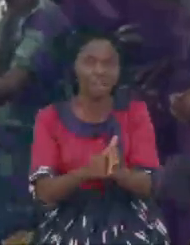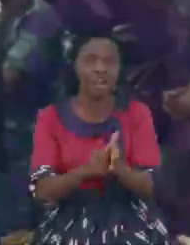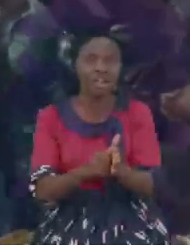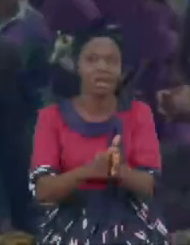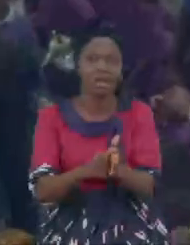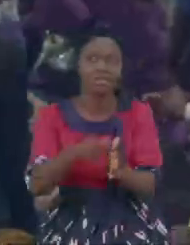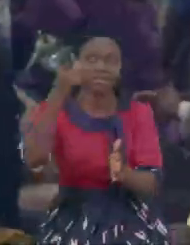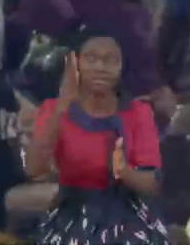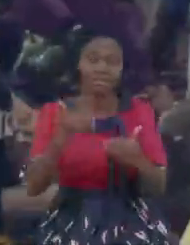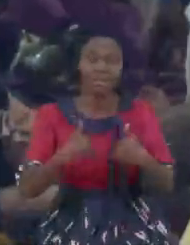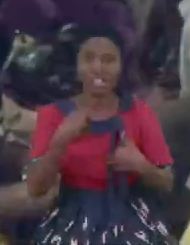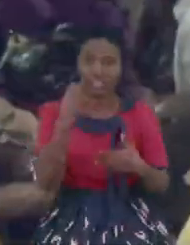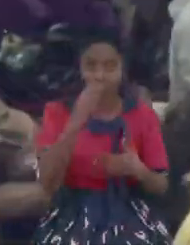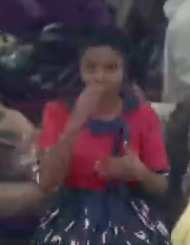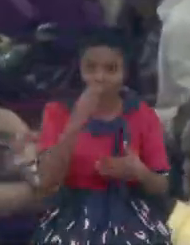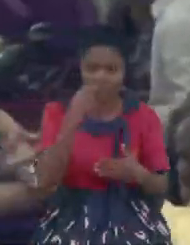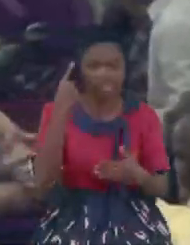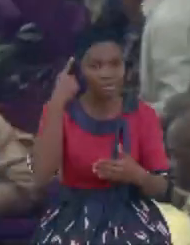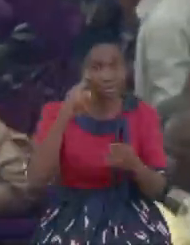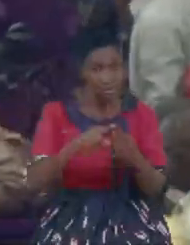t'a parlé ce jour.